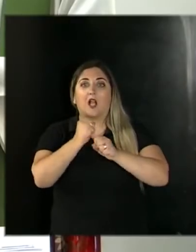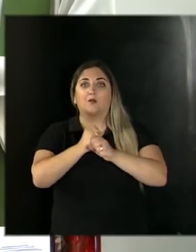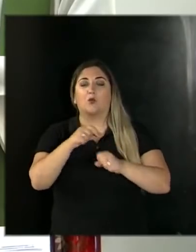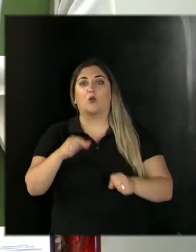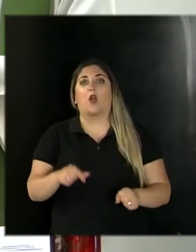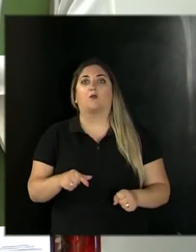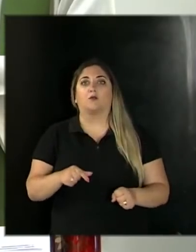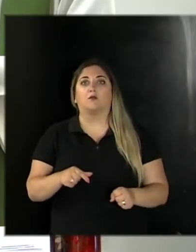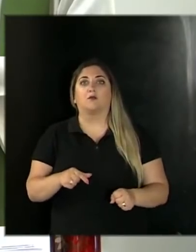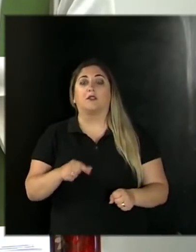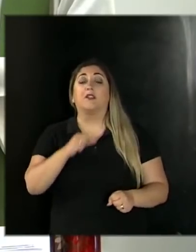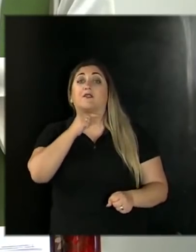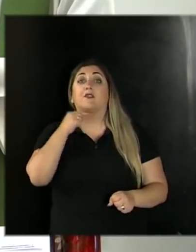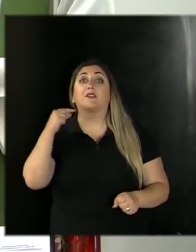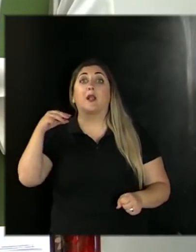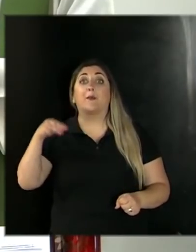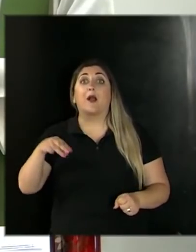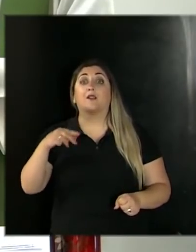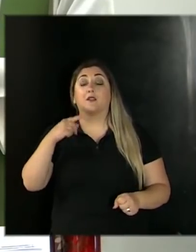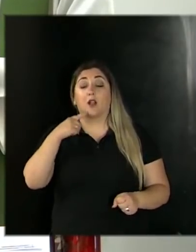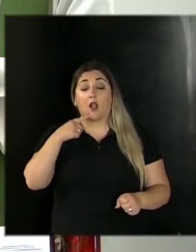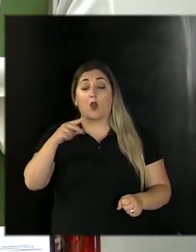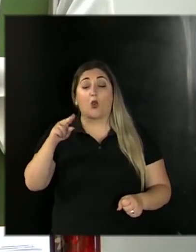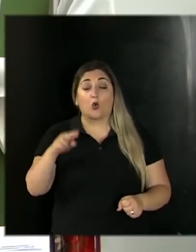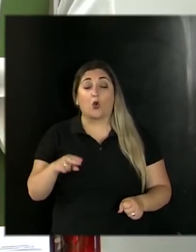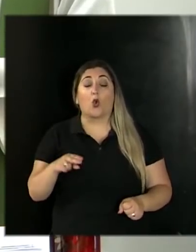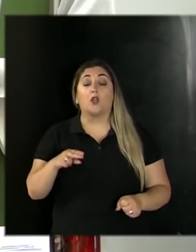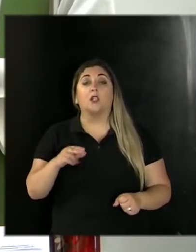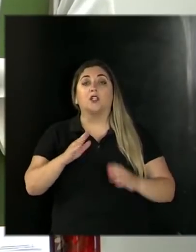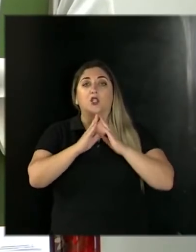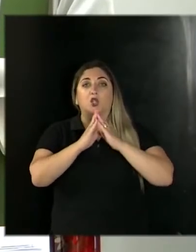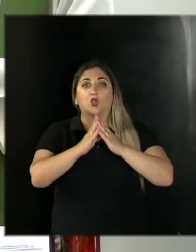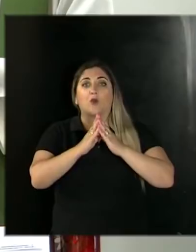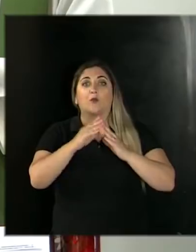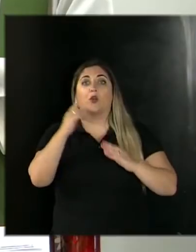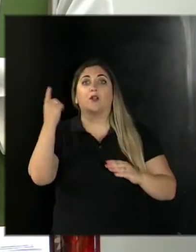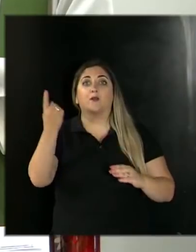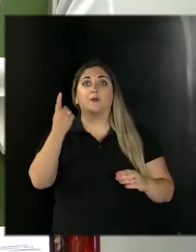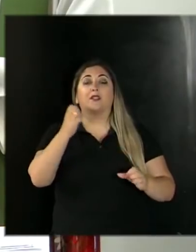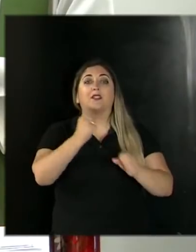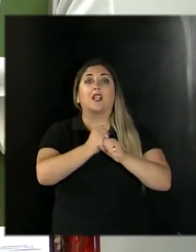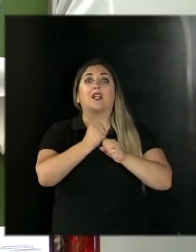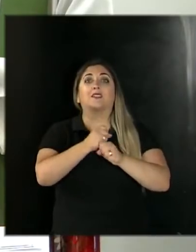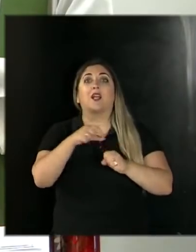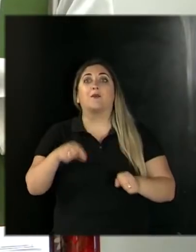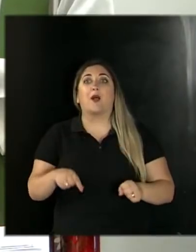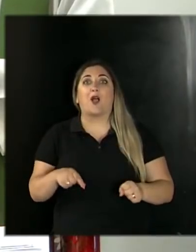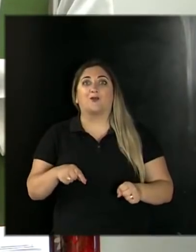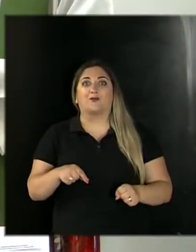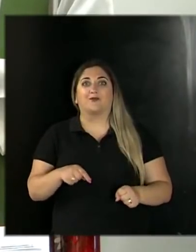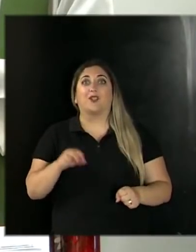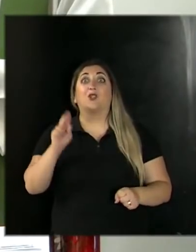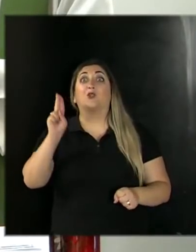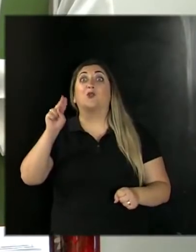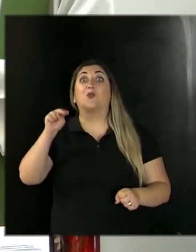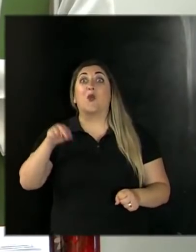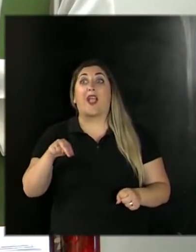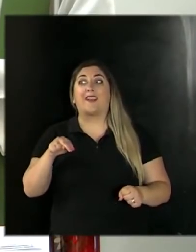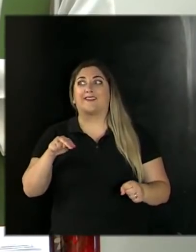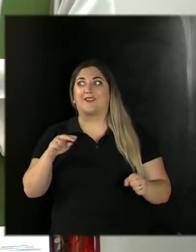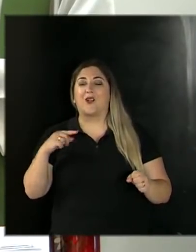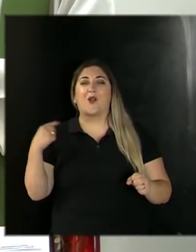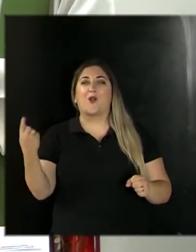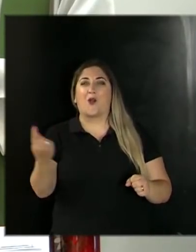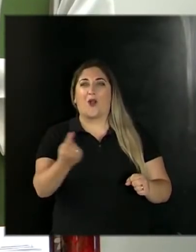bissalik Father Martin għall-istaff kollu tad-dar tal-Providenza. Isu United Nations żgħar kont qed tgħidni hawn